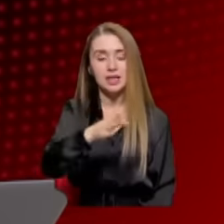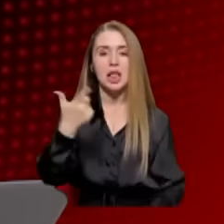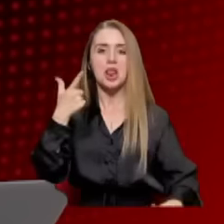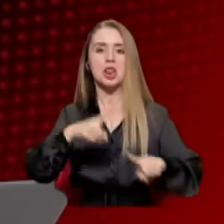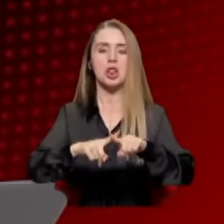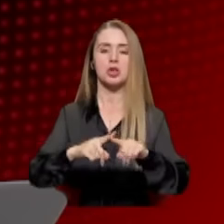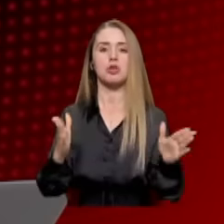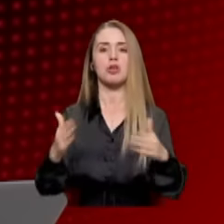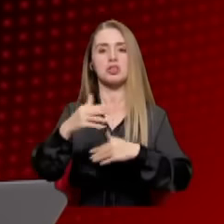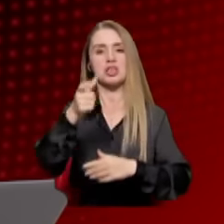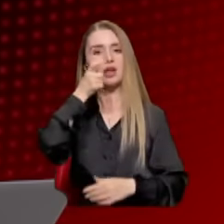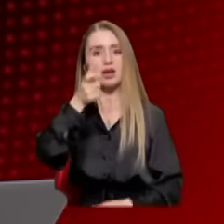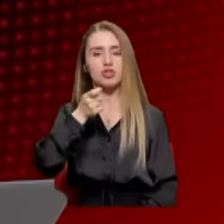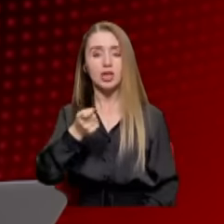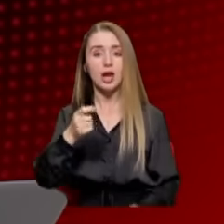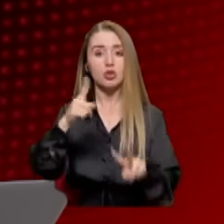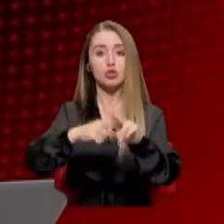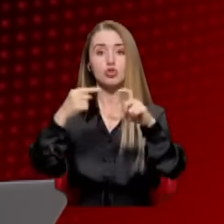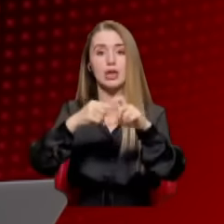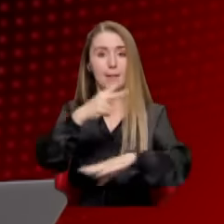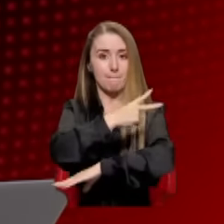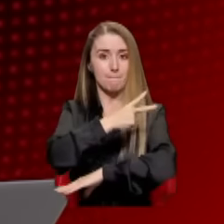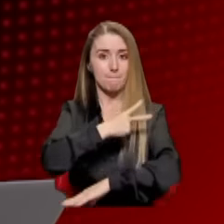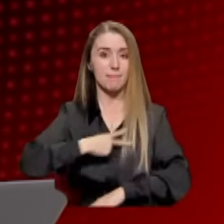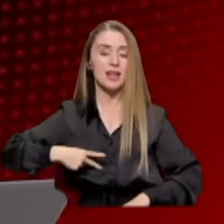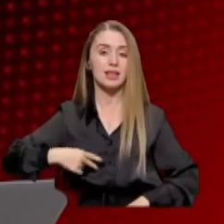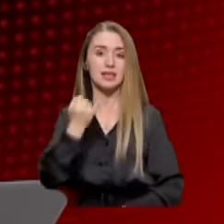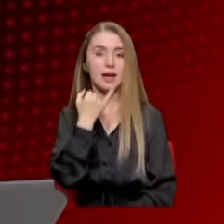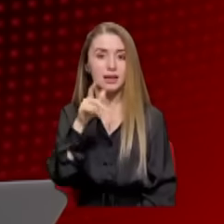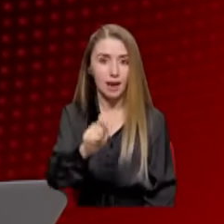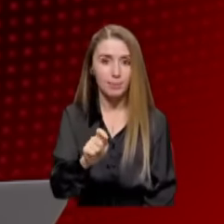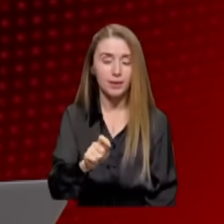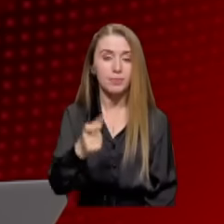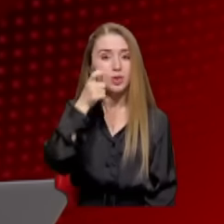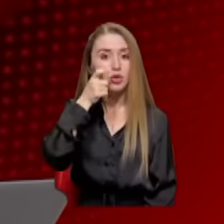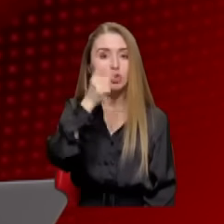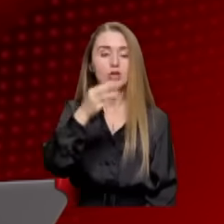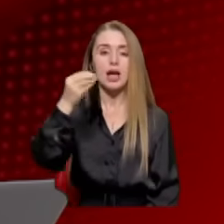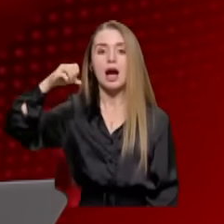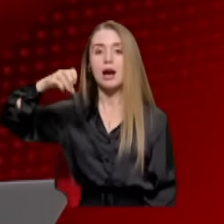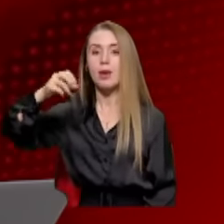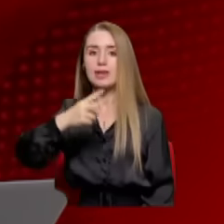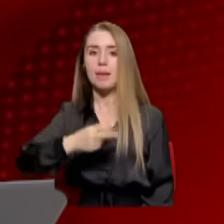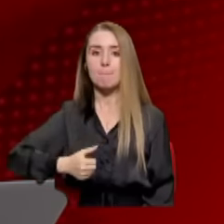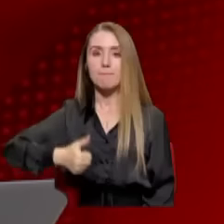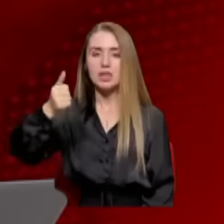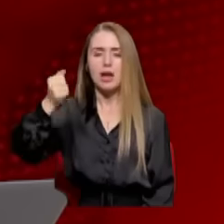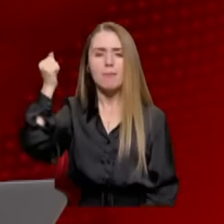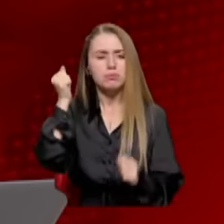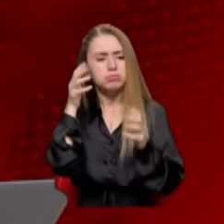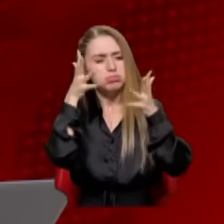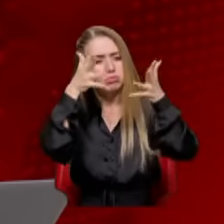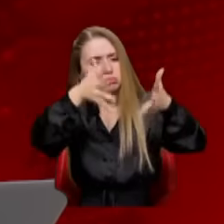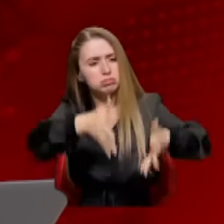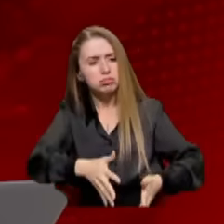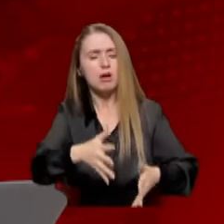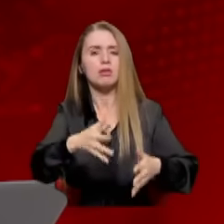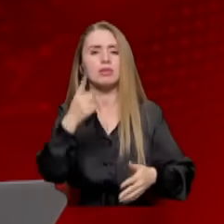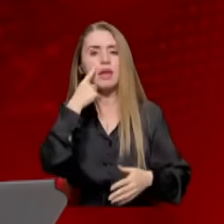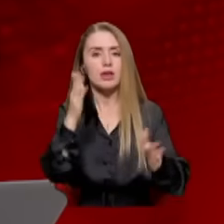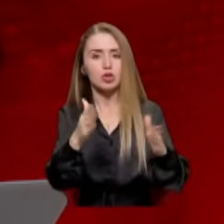makam odasıyla gündeme gelen Yunus Emre Belediyesi'ni ziyaret etti. Özel, AK Partili başkanın milyonlar harcadığı makam